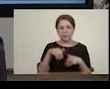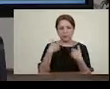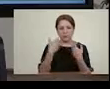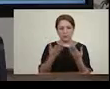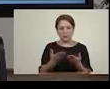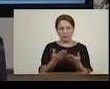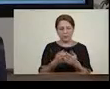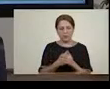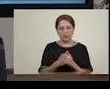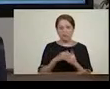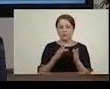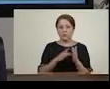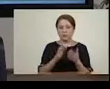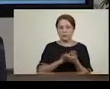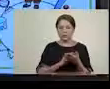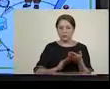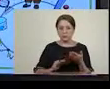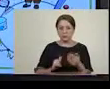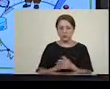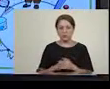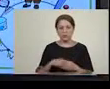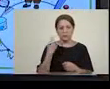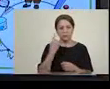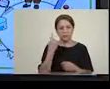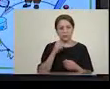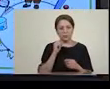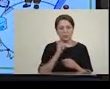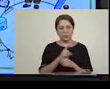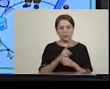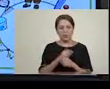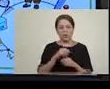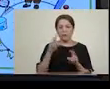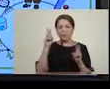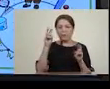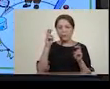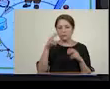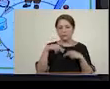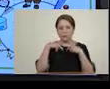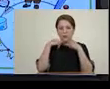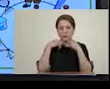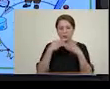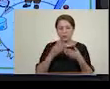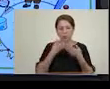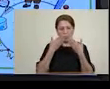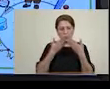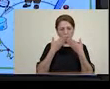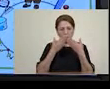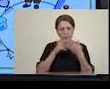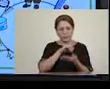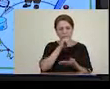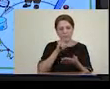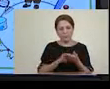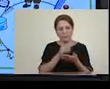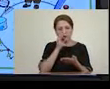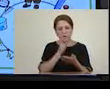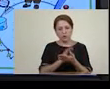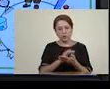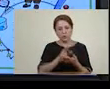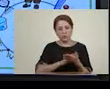topshiriqlarni daftaringizga yozib oling. Birinchi topshirig'imiz mavzuni diqqat bilan o'qing va savollarga javob